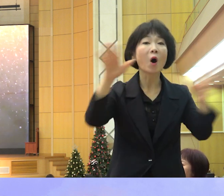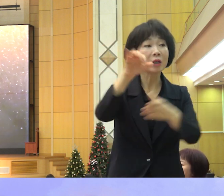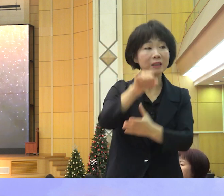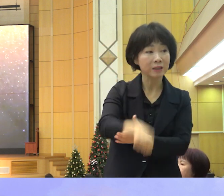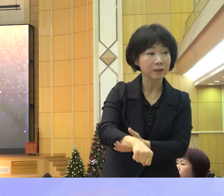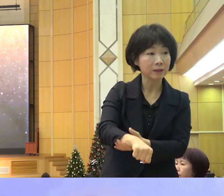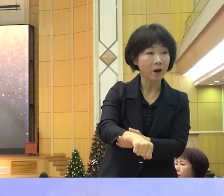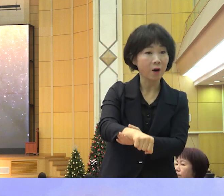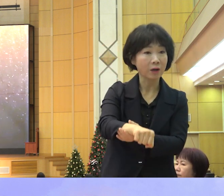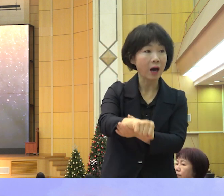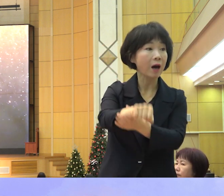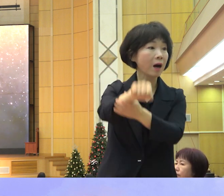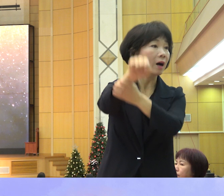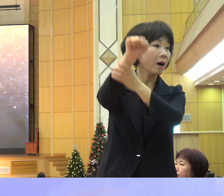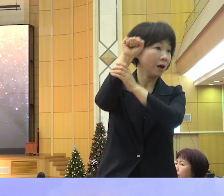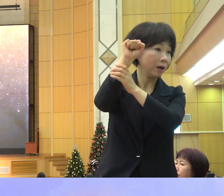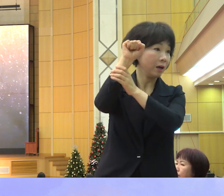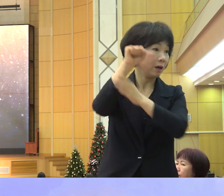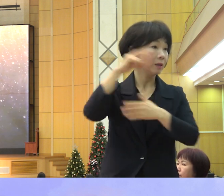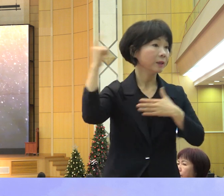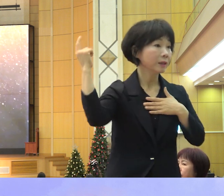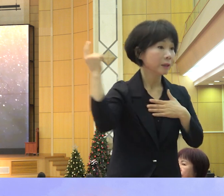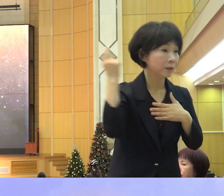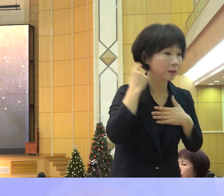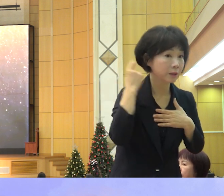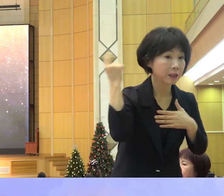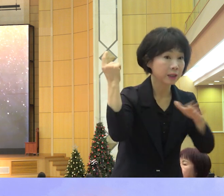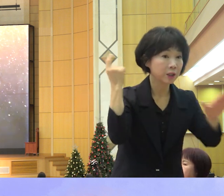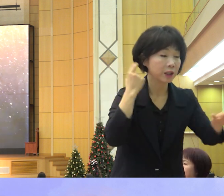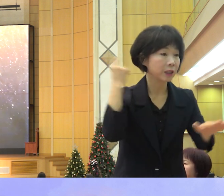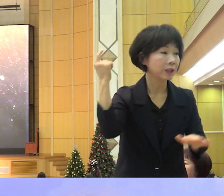문들아 머리 들어라.